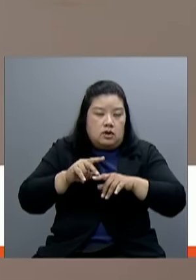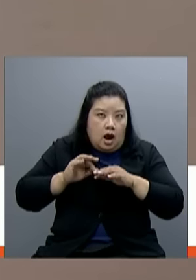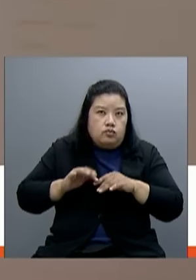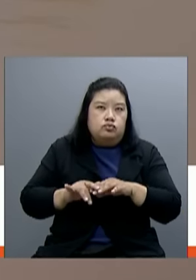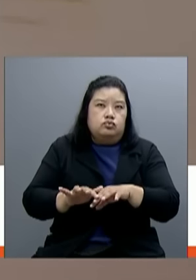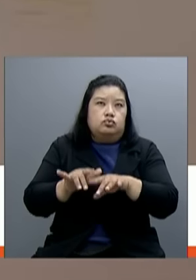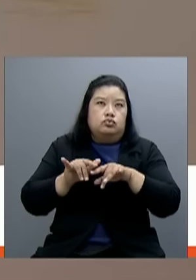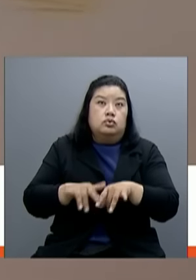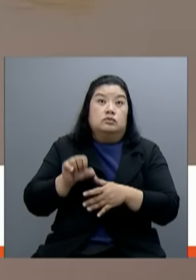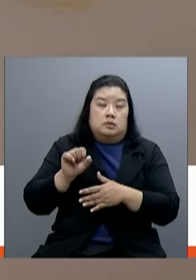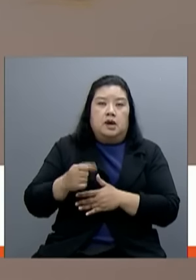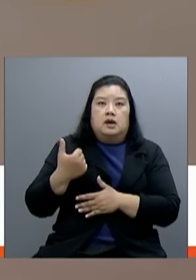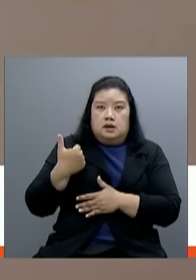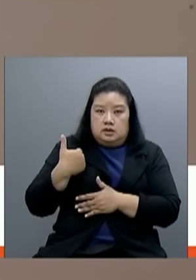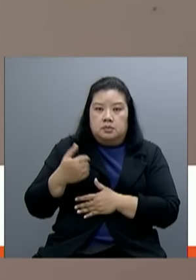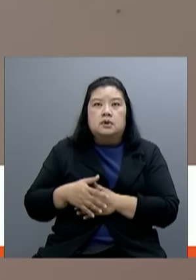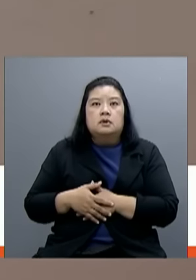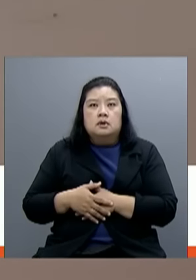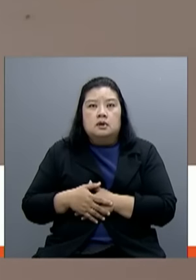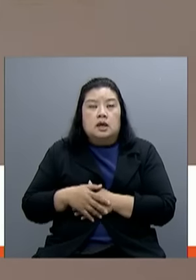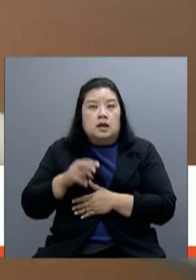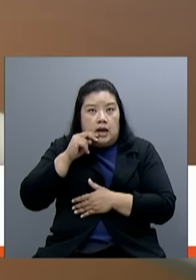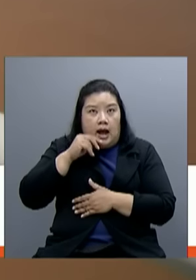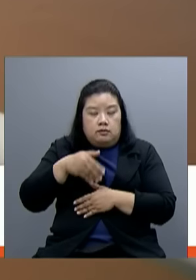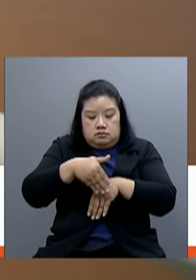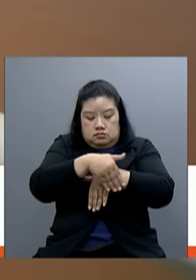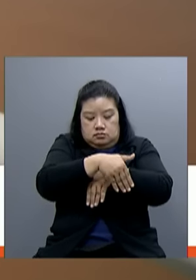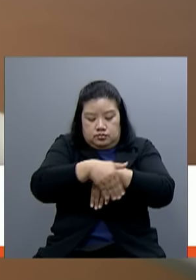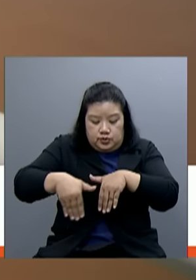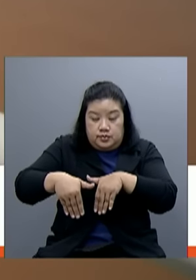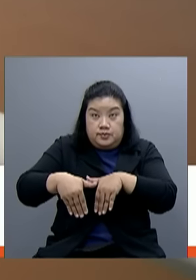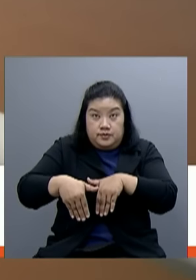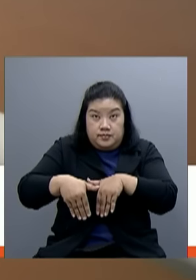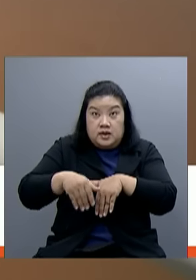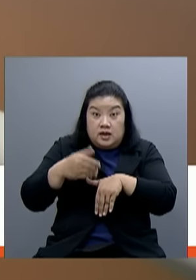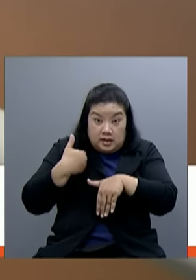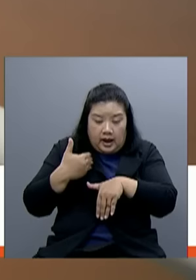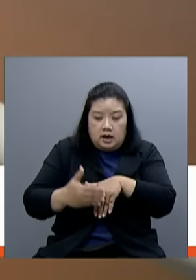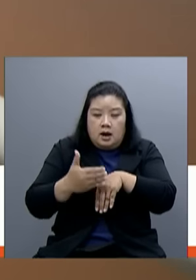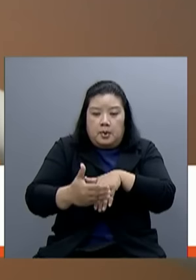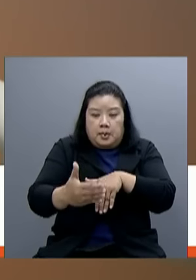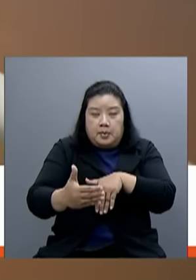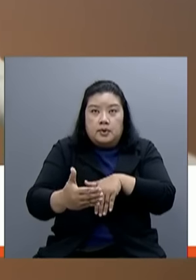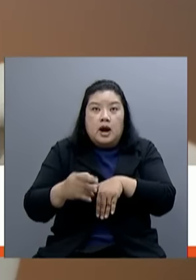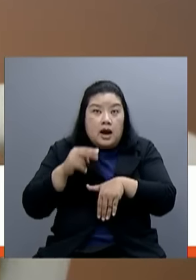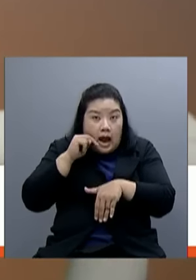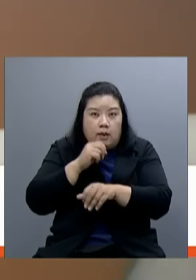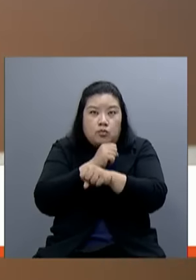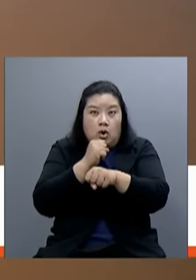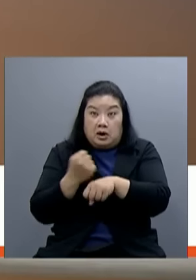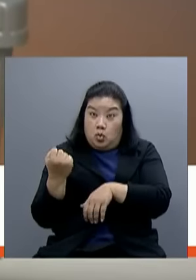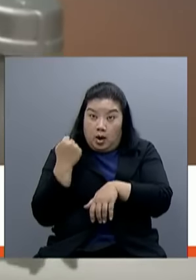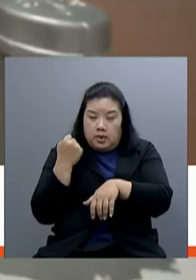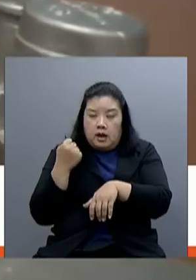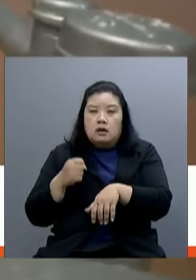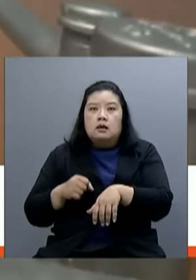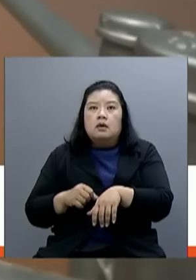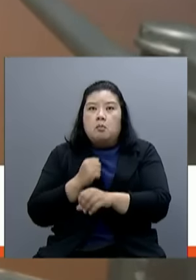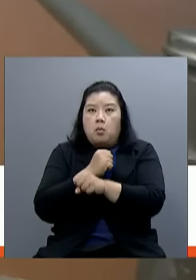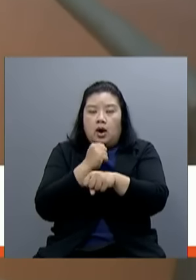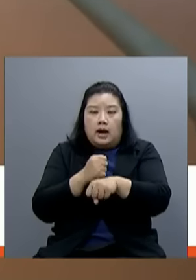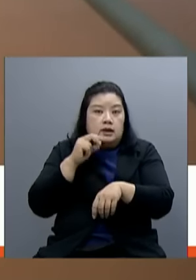ช้เขื่อนวังลบ9ครับหน่วงไว ้ นะครับแล้วก็ตอนนี้เต็มเลยนะครับตอนนี้น้ำตัวพีคนะครับผ่